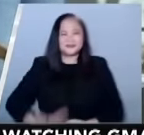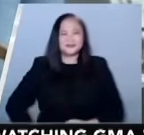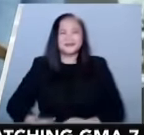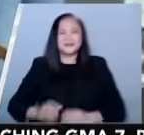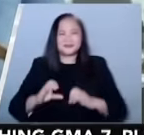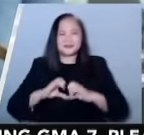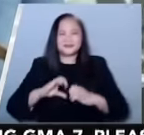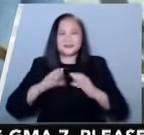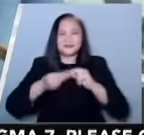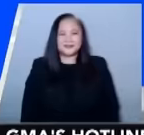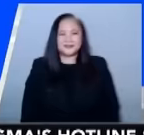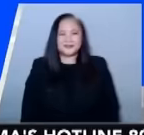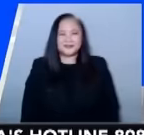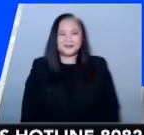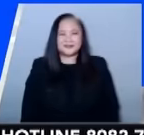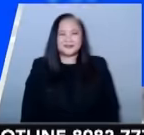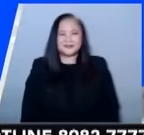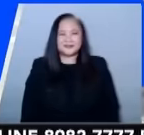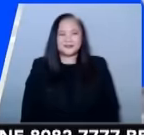GMA Integrated News.